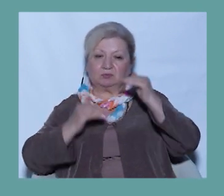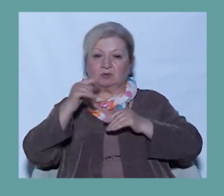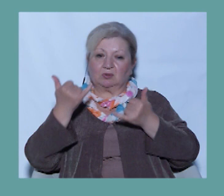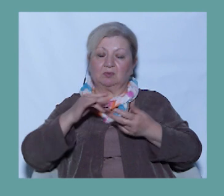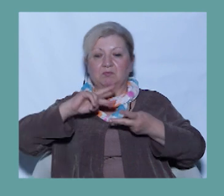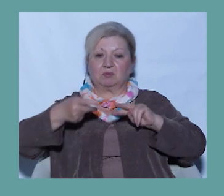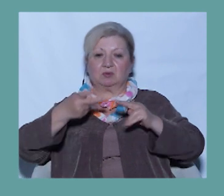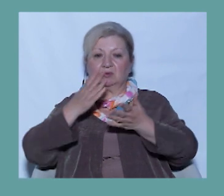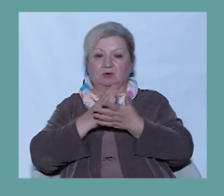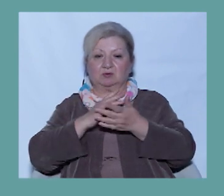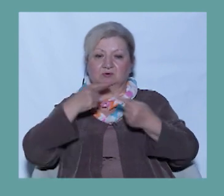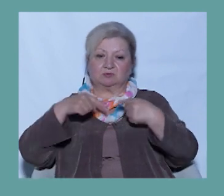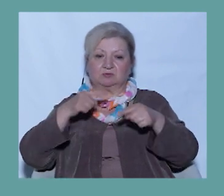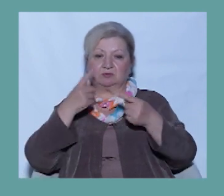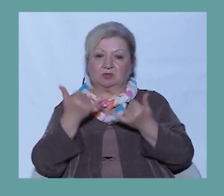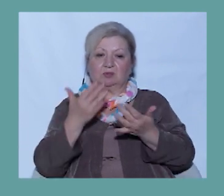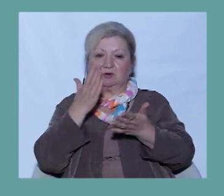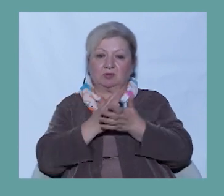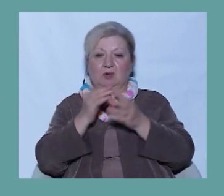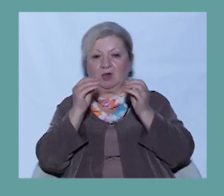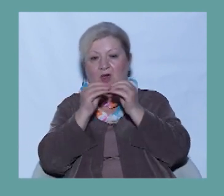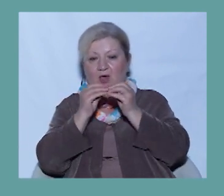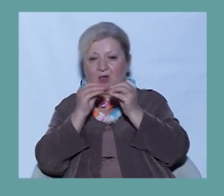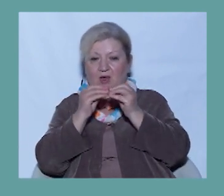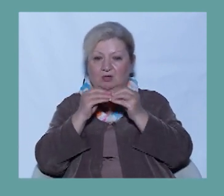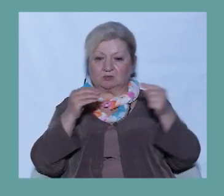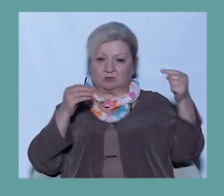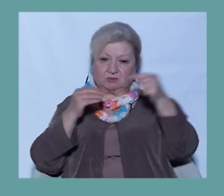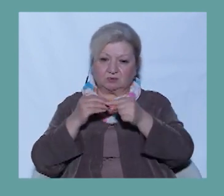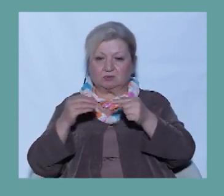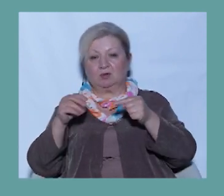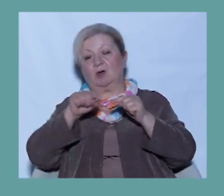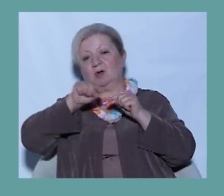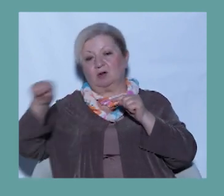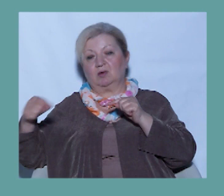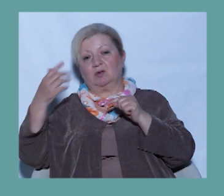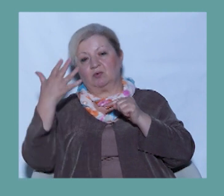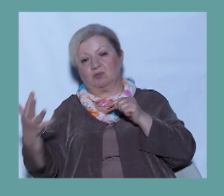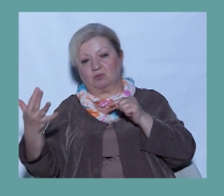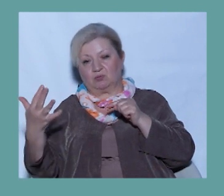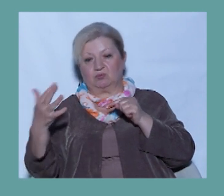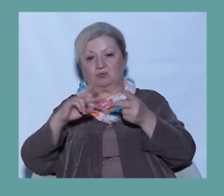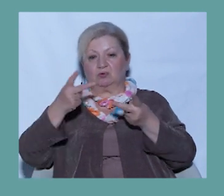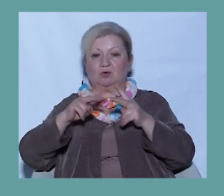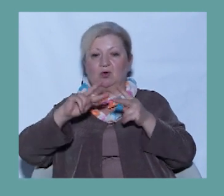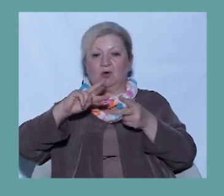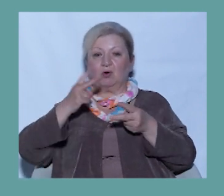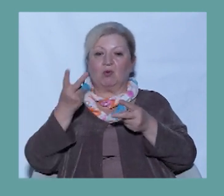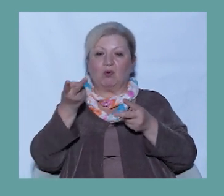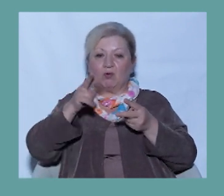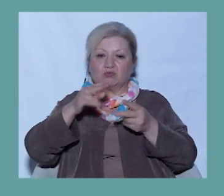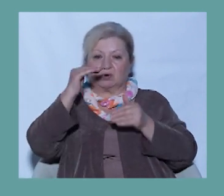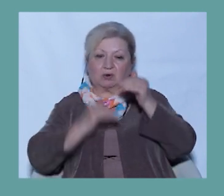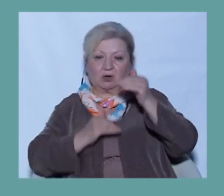ნაკლები იყოს, აი ახლა პირიქით დავაკელი 10 ხვია გვაქვს შესასვლელში და 5 და ორჯერ გაიყო ძაბვა, იმიტომ რომ ორჯერ